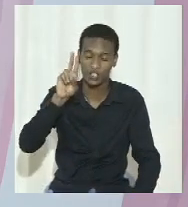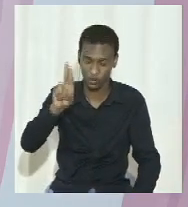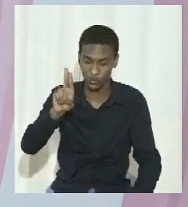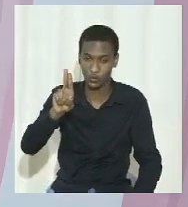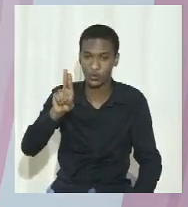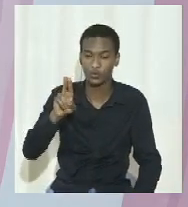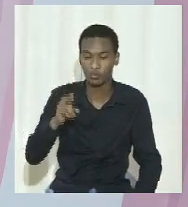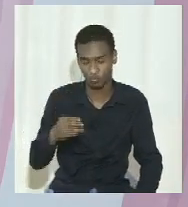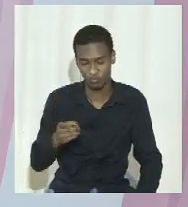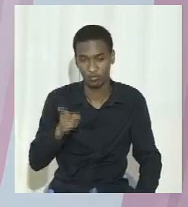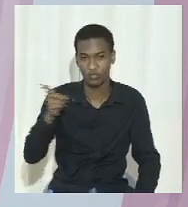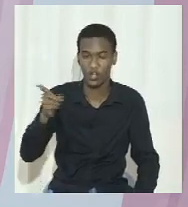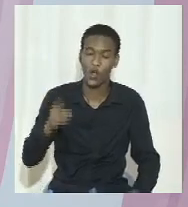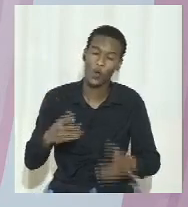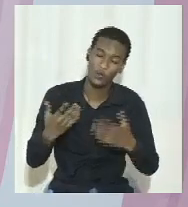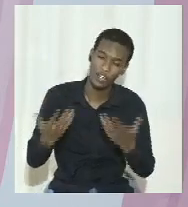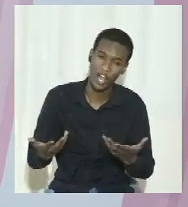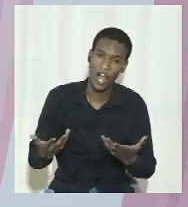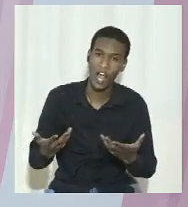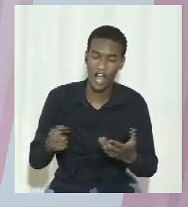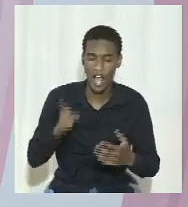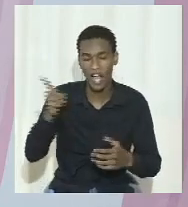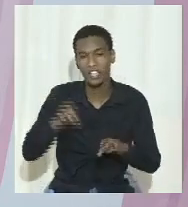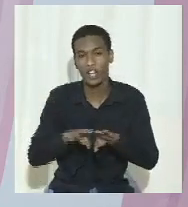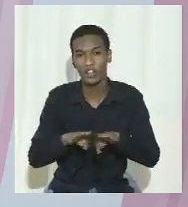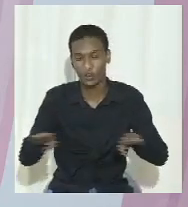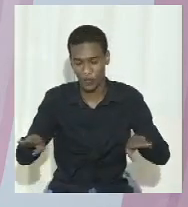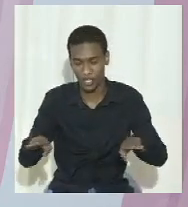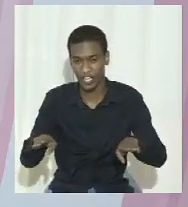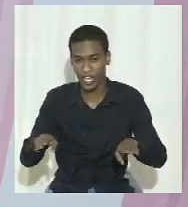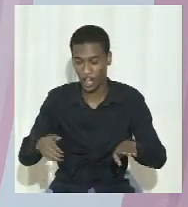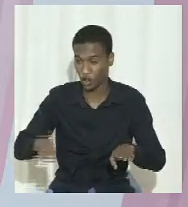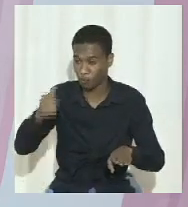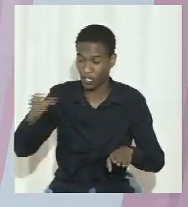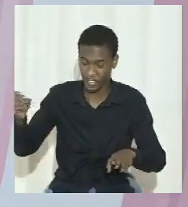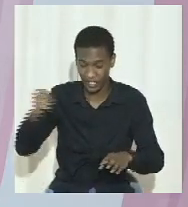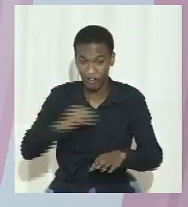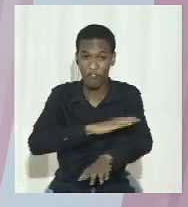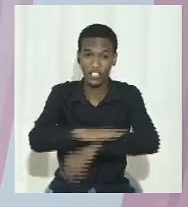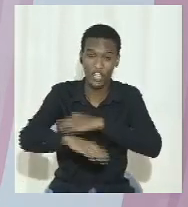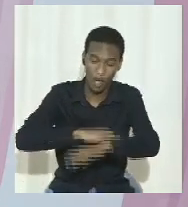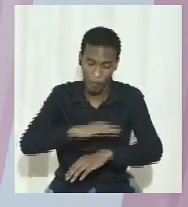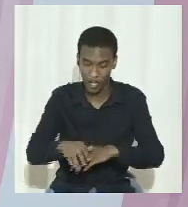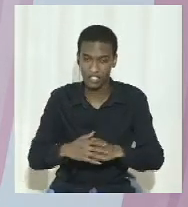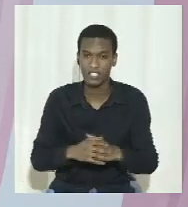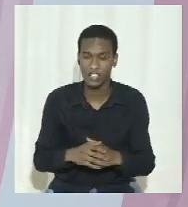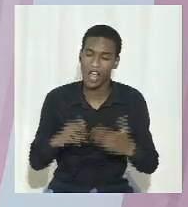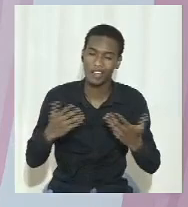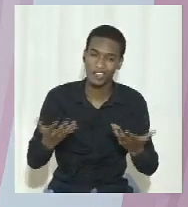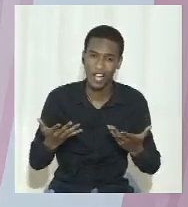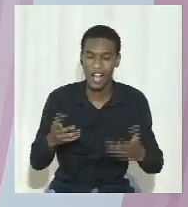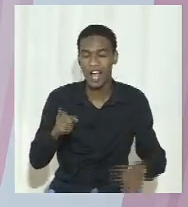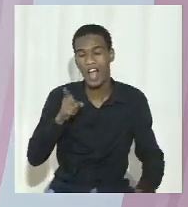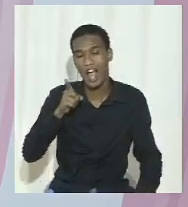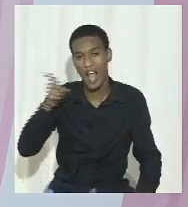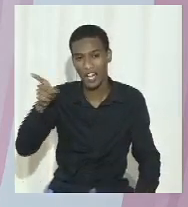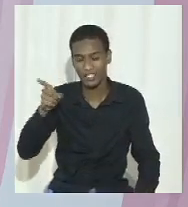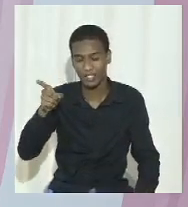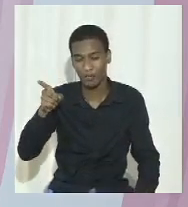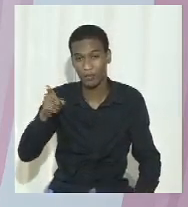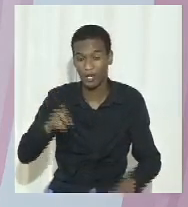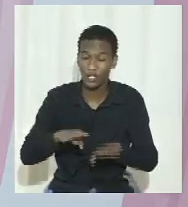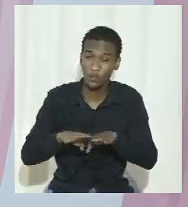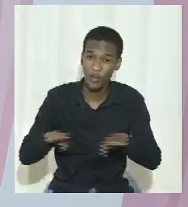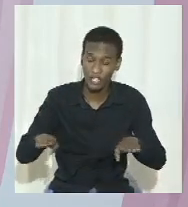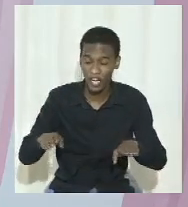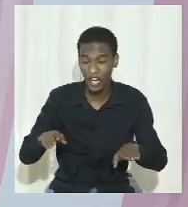universitaire na eny anivon'ny direction régionale de la santé publique na eny anivon'ny direction centrale